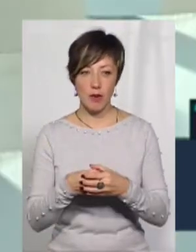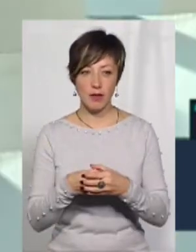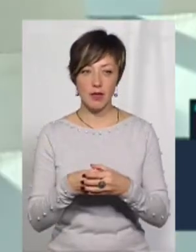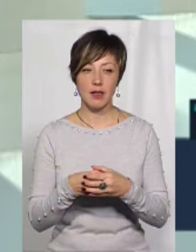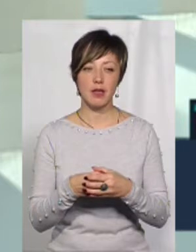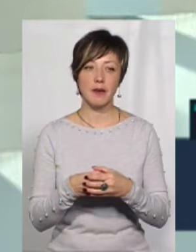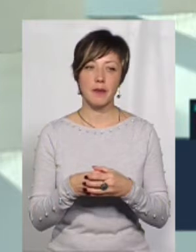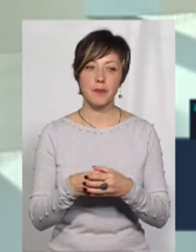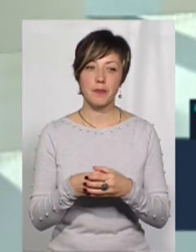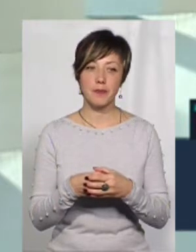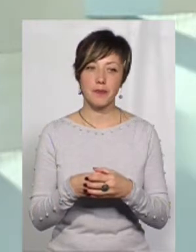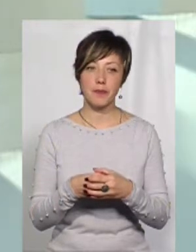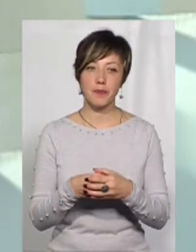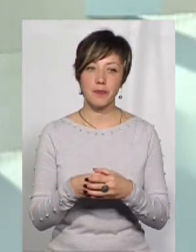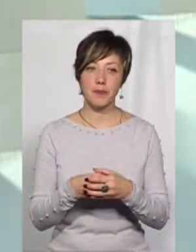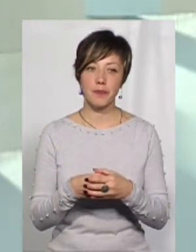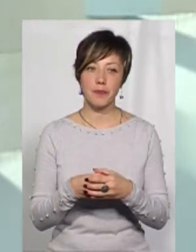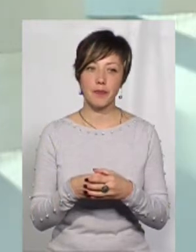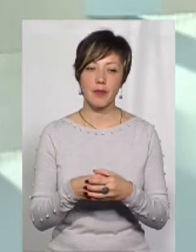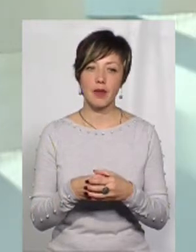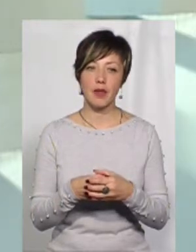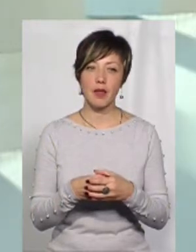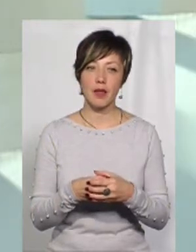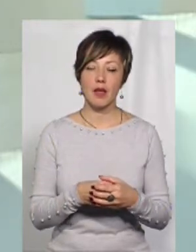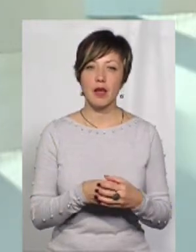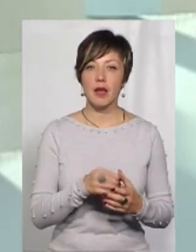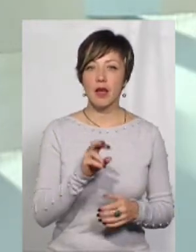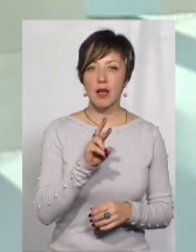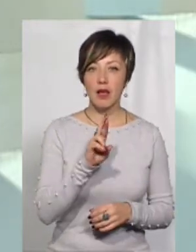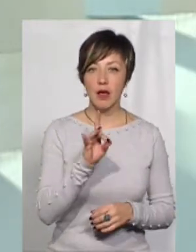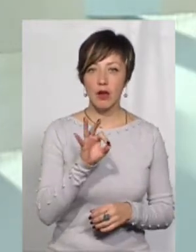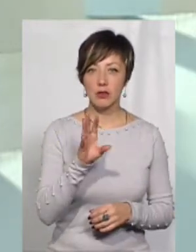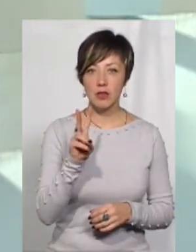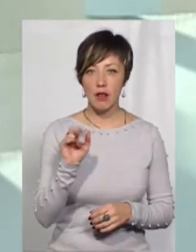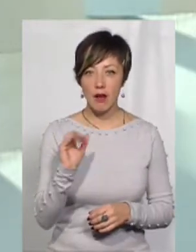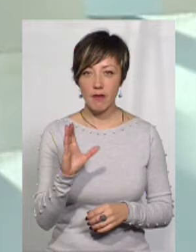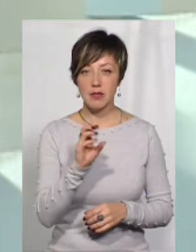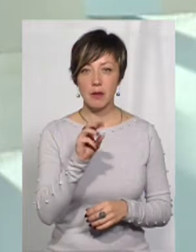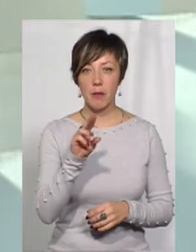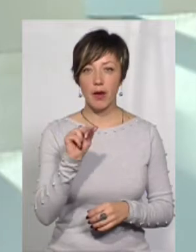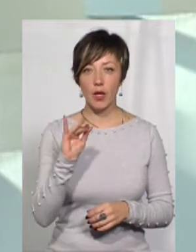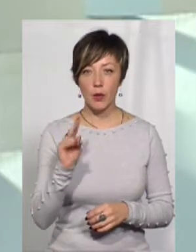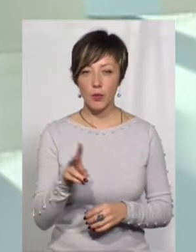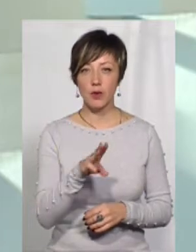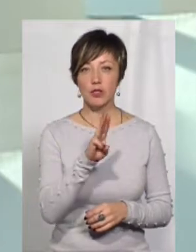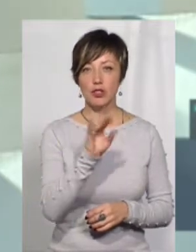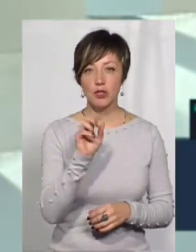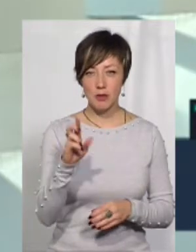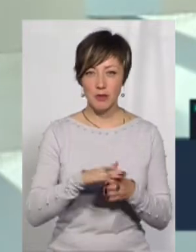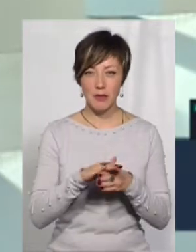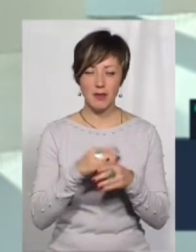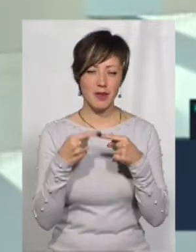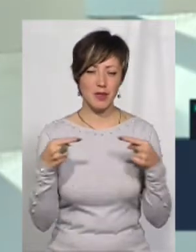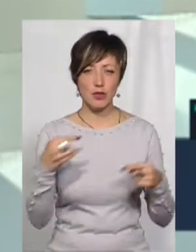Це і в нас Ярослав Степанюк, Солоненка Ірина, Таня Шип та